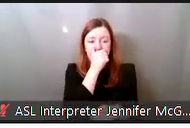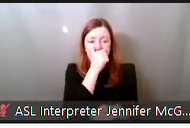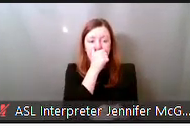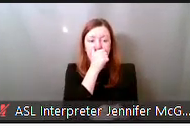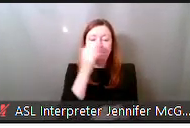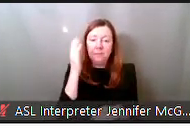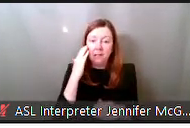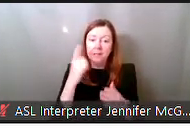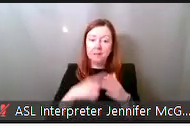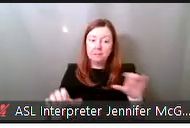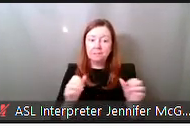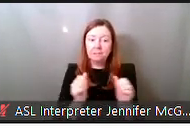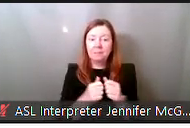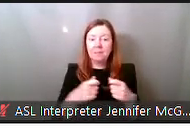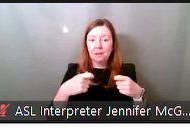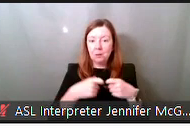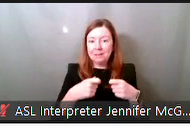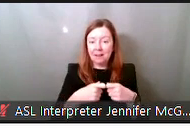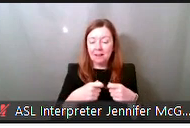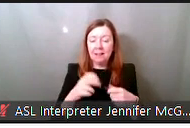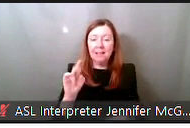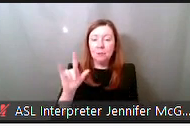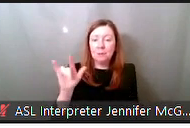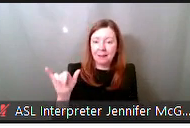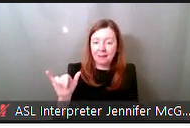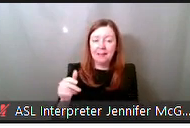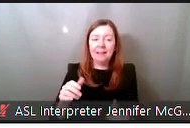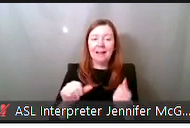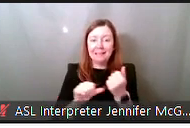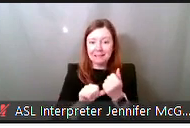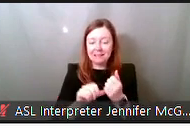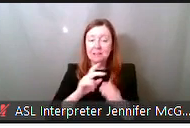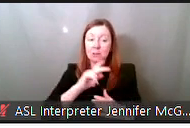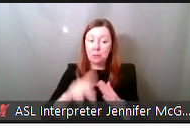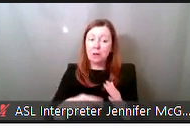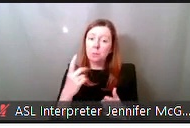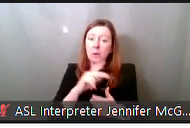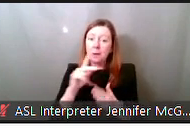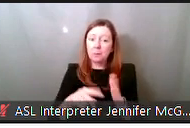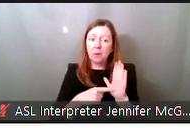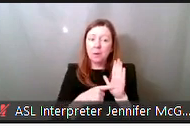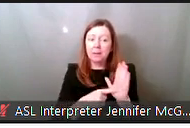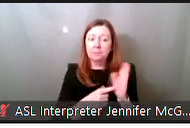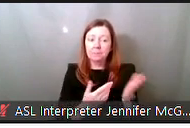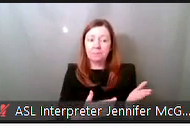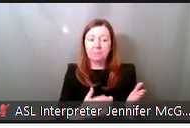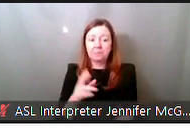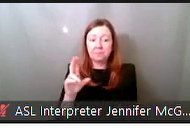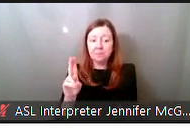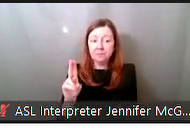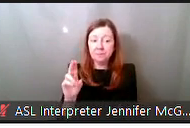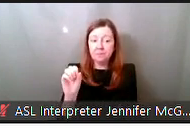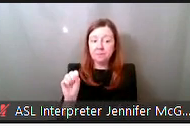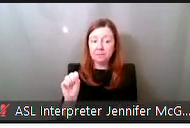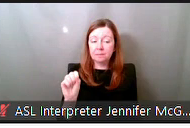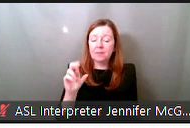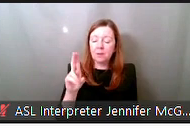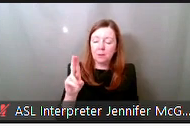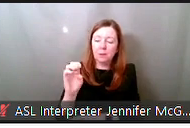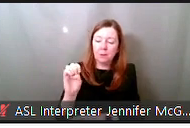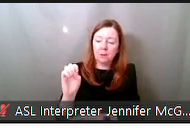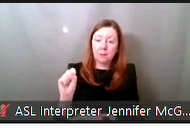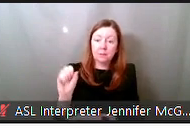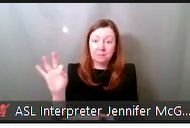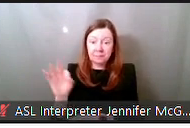所以帮助大家来准备好这个夏天呢，所以说你们就知道有一个是叫 USEP，